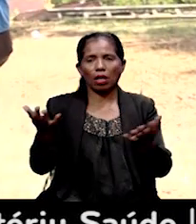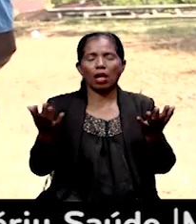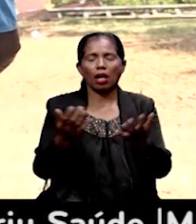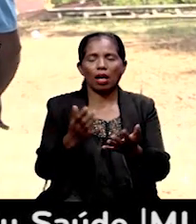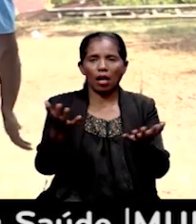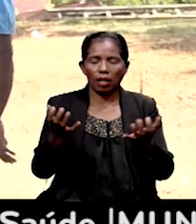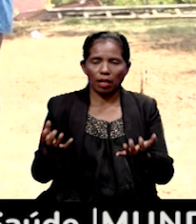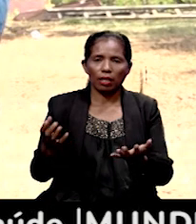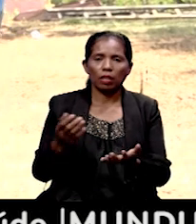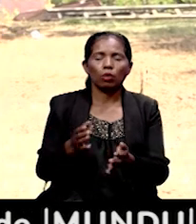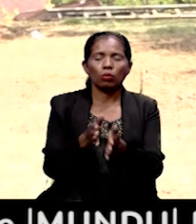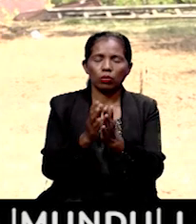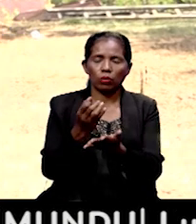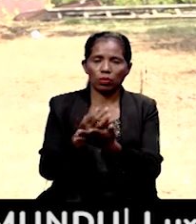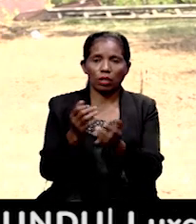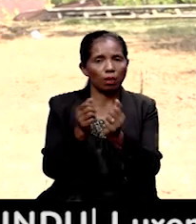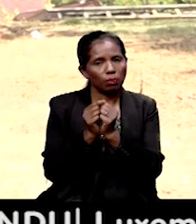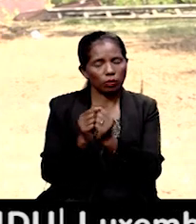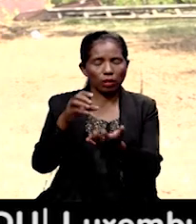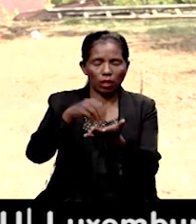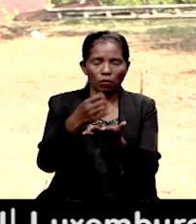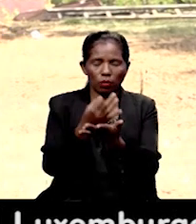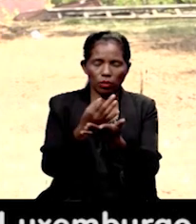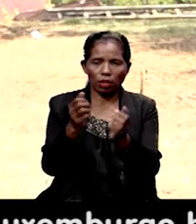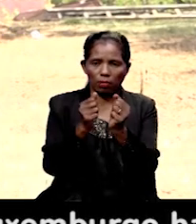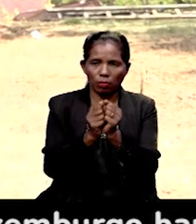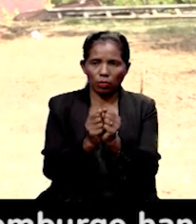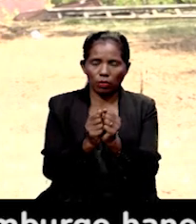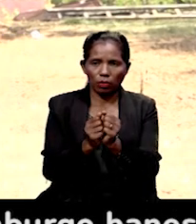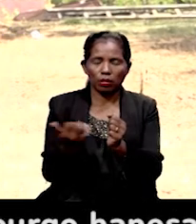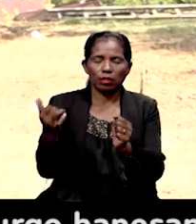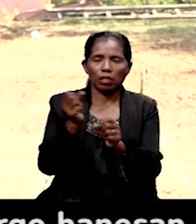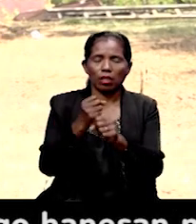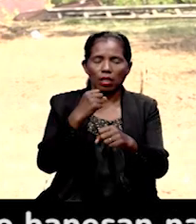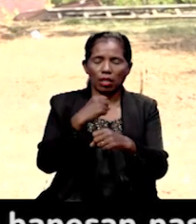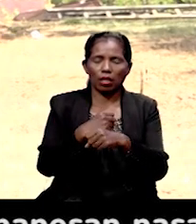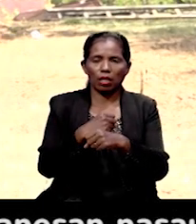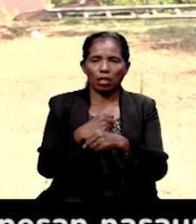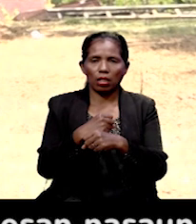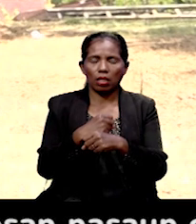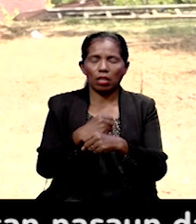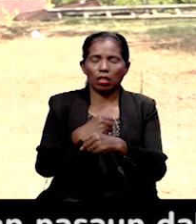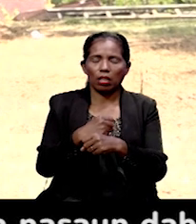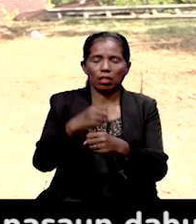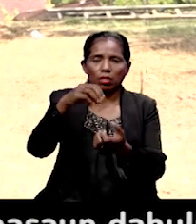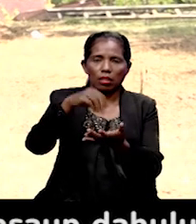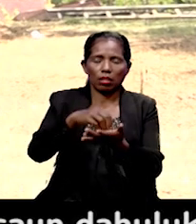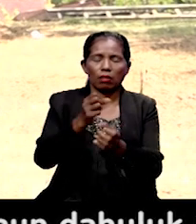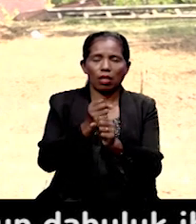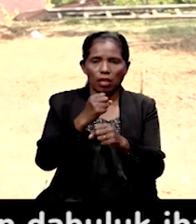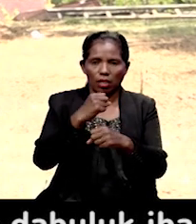hala kontribuisau, sosa fiu, depois sir hari ho airin au betun. Airin au